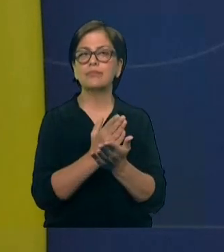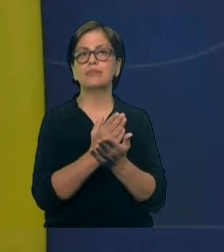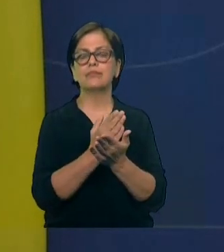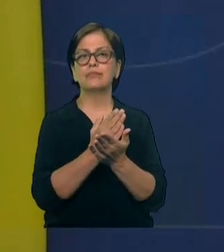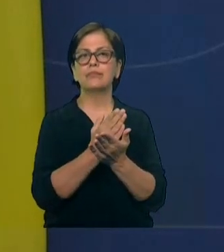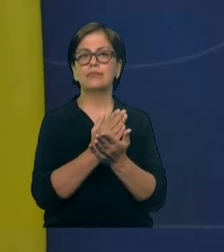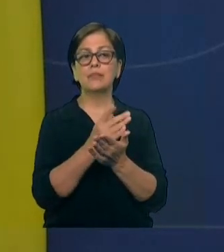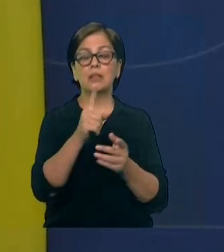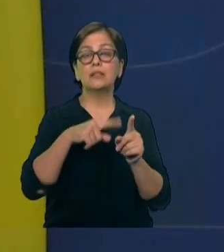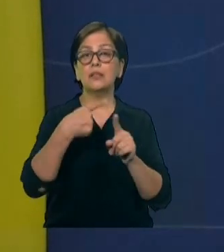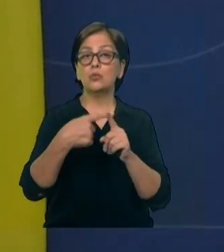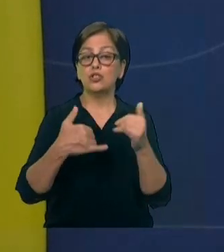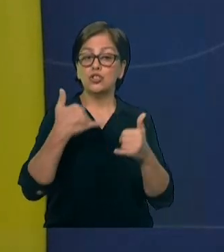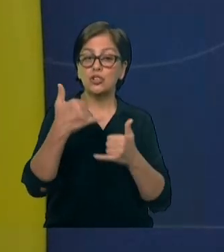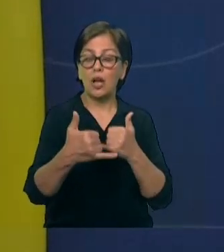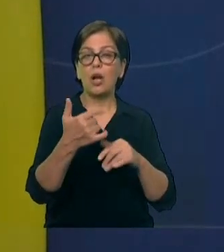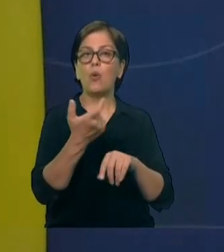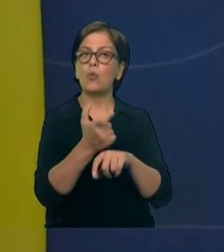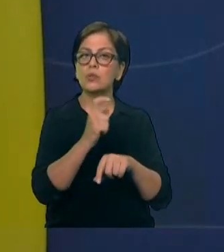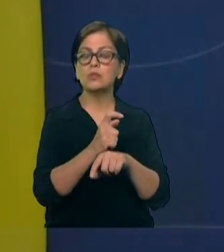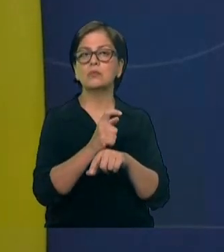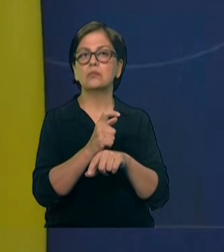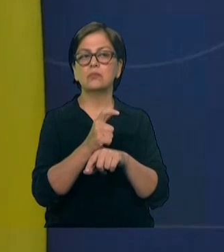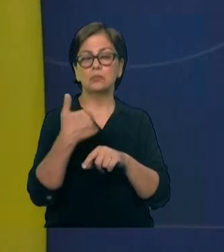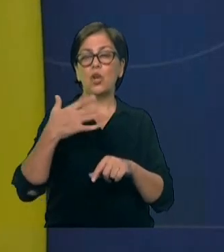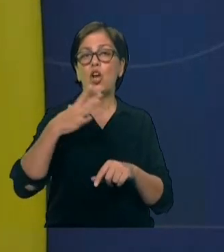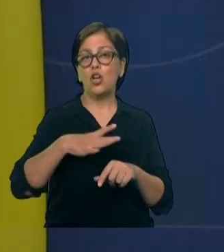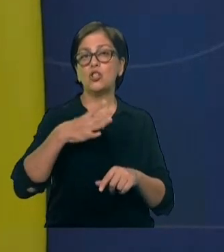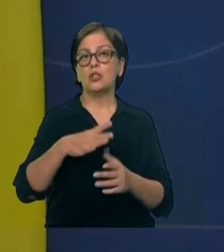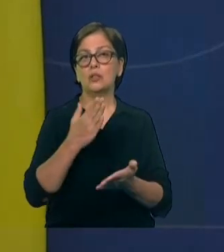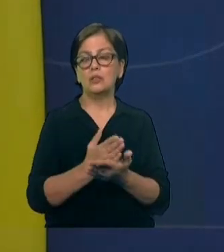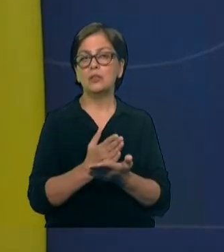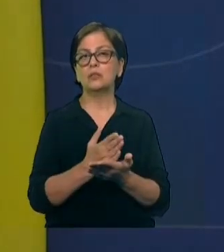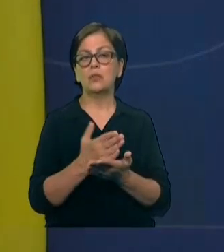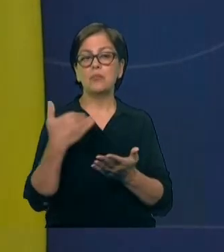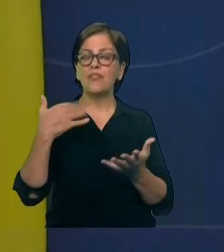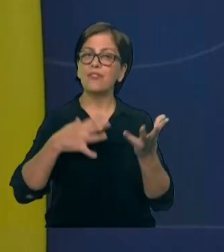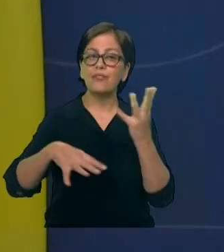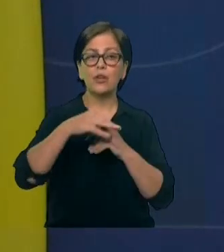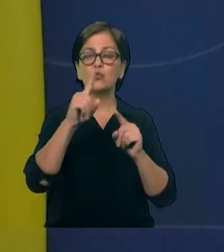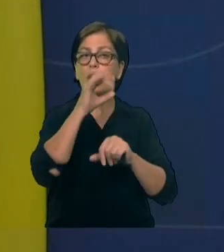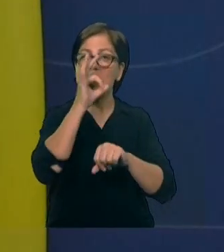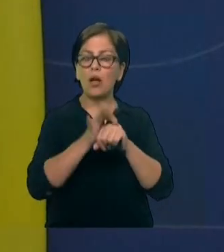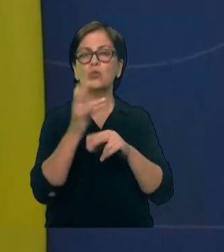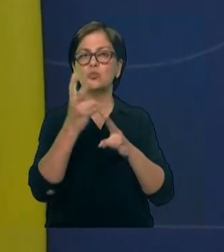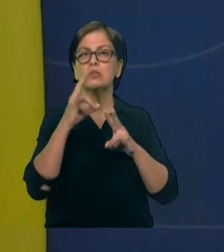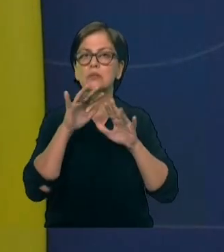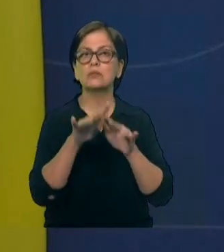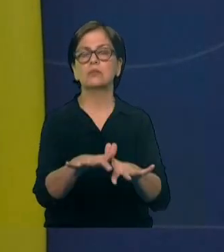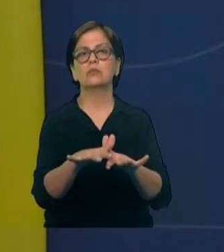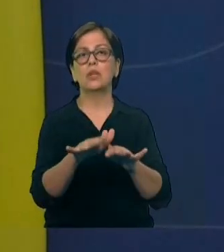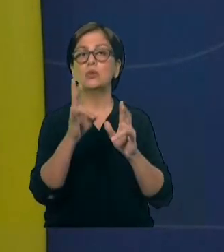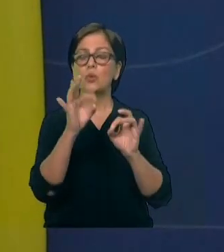ilə bağlı növbəti addımların atılması yolunda müəyyən gözləntilərimiz var. Biz üzərimizə düşəni edəcəyik. Ancaq